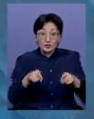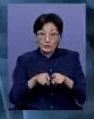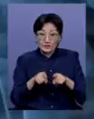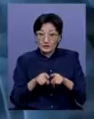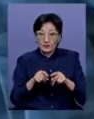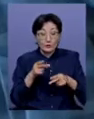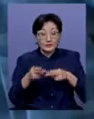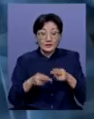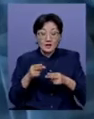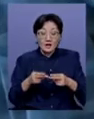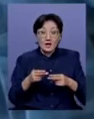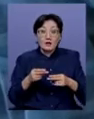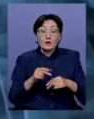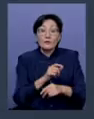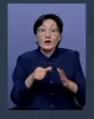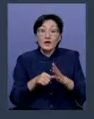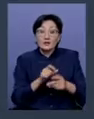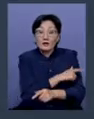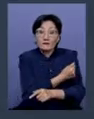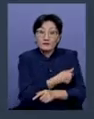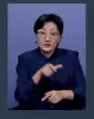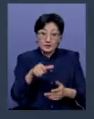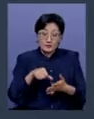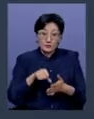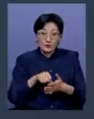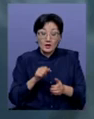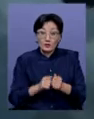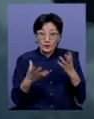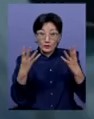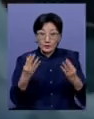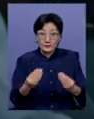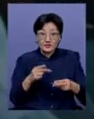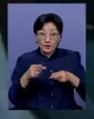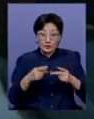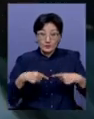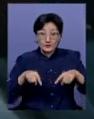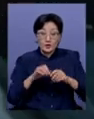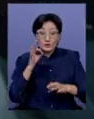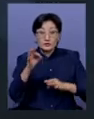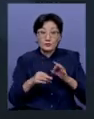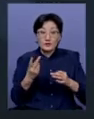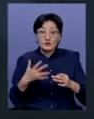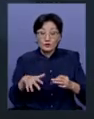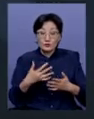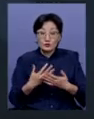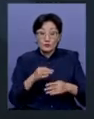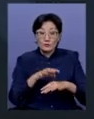бірегей отаға 6 аурухана қызметкері қатысқан. Жалпы күн сайын стационардың хирургия бөліміне тәулігіне